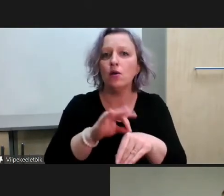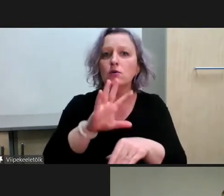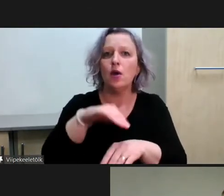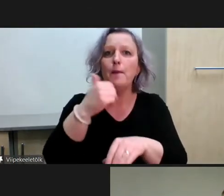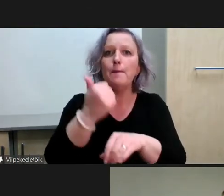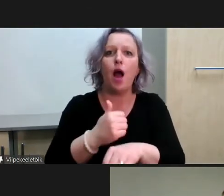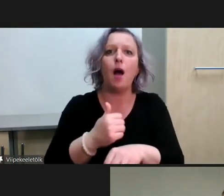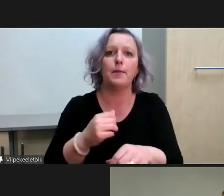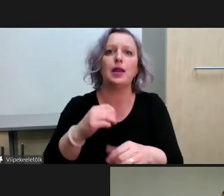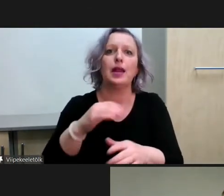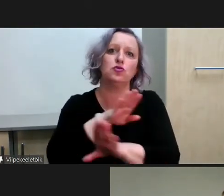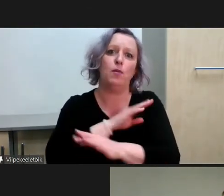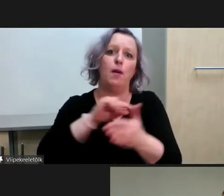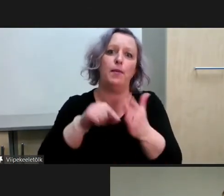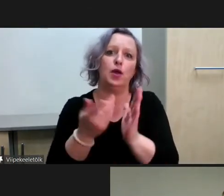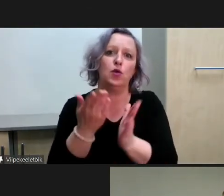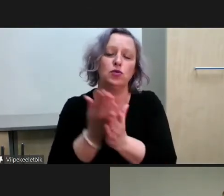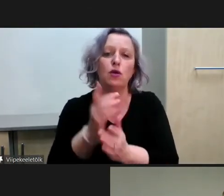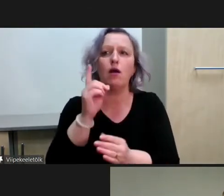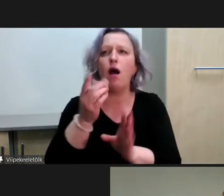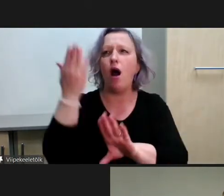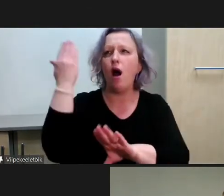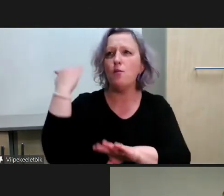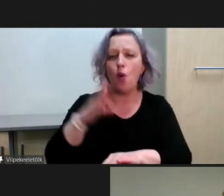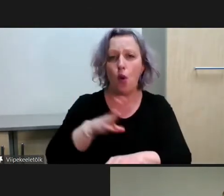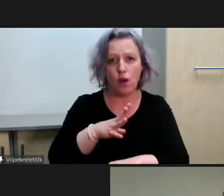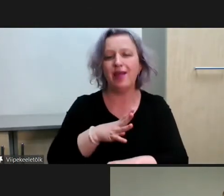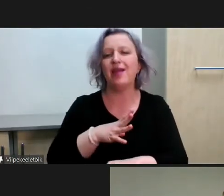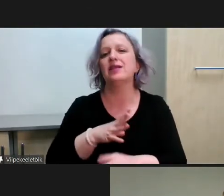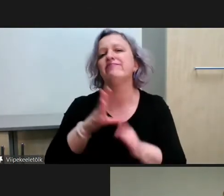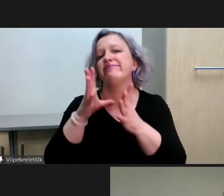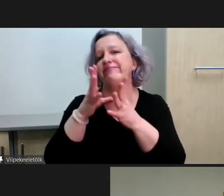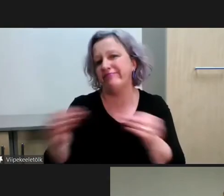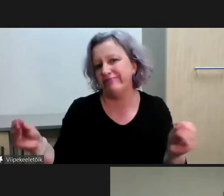aja jooksul kunagi oli see ühing, suri välja, nüüd